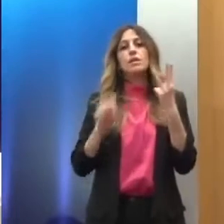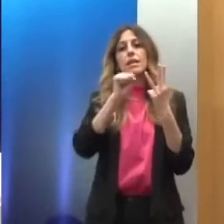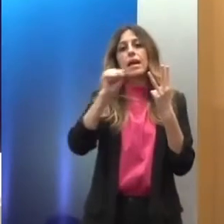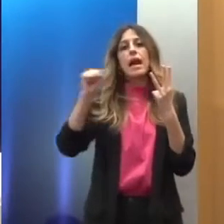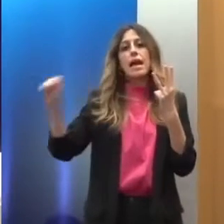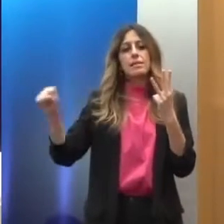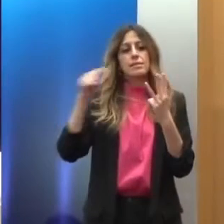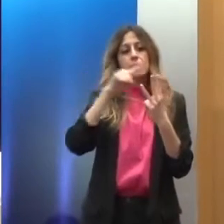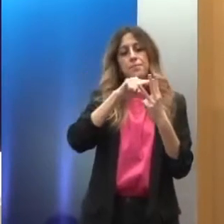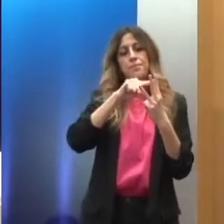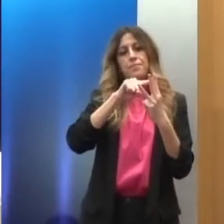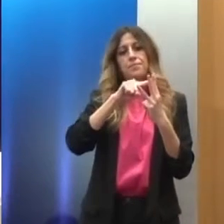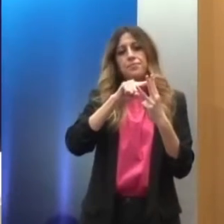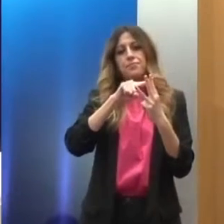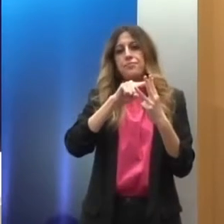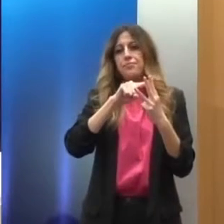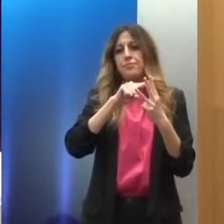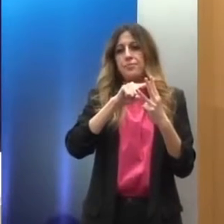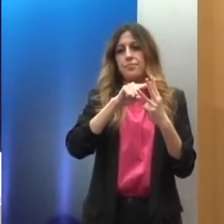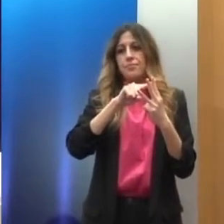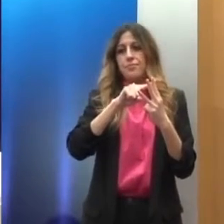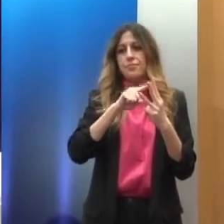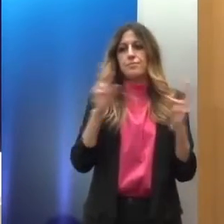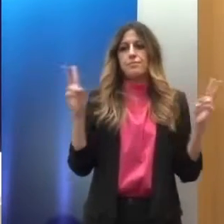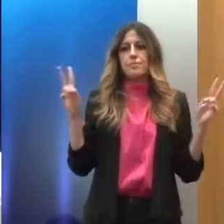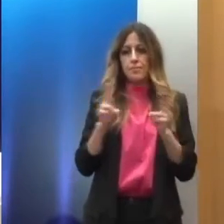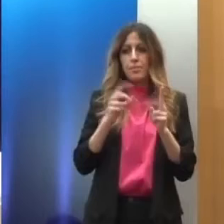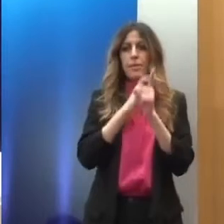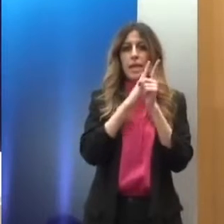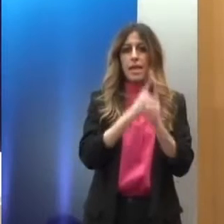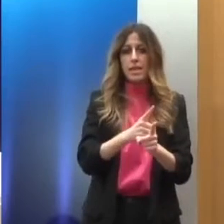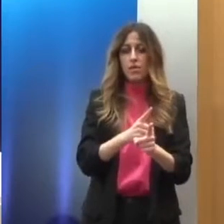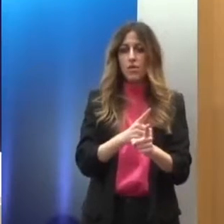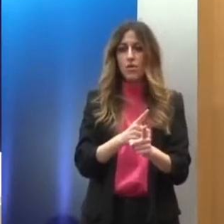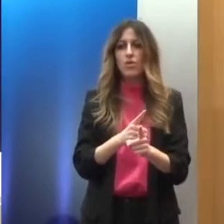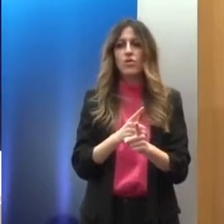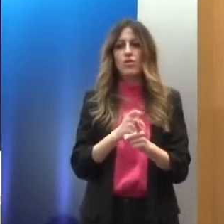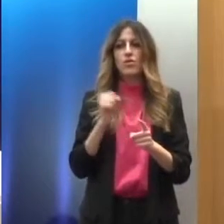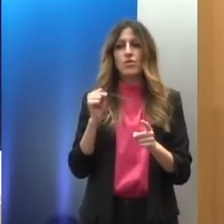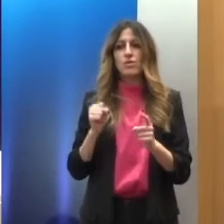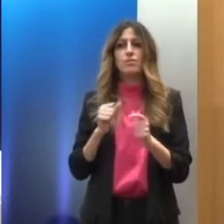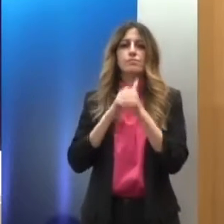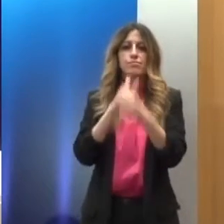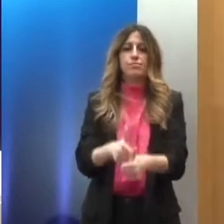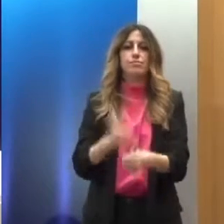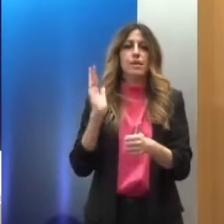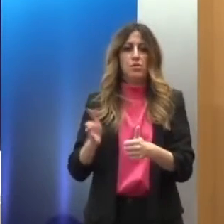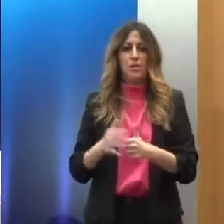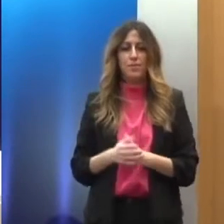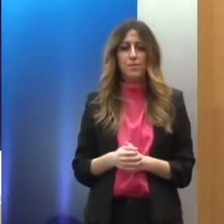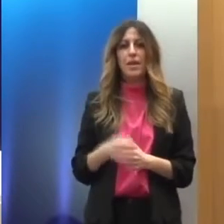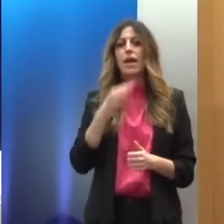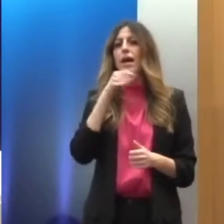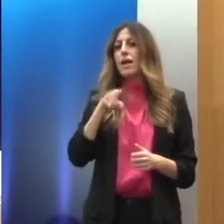Short, specific και να έχουν τη δυνατότητα να υλοποιηθούν. Άρα, λοιπόν, αυτό που είπε νωρίτερα ο Ηλίας